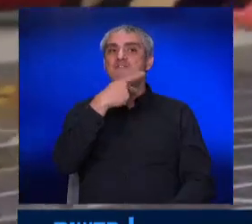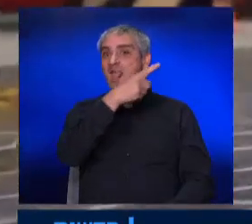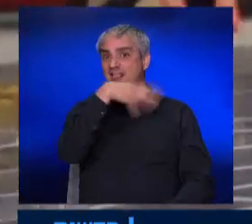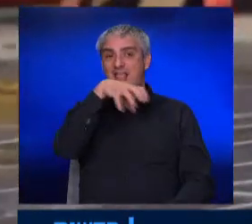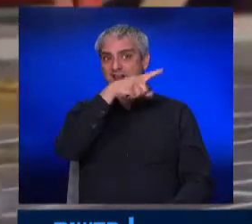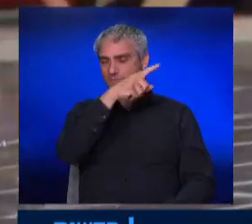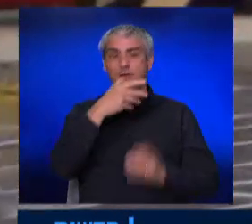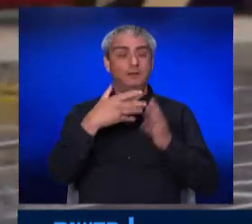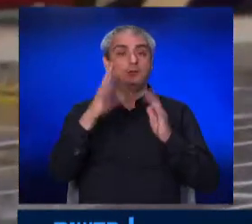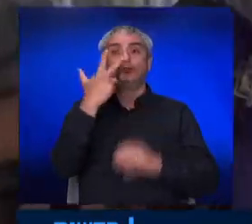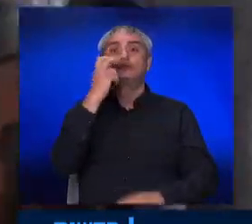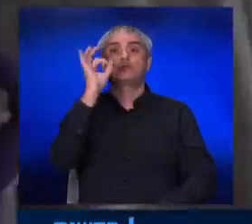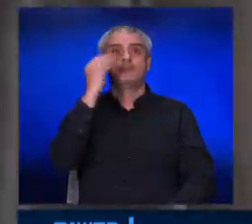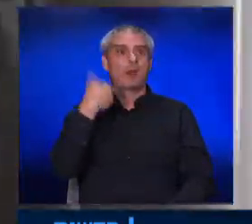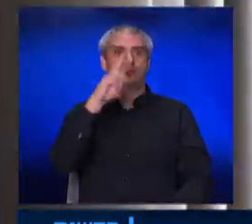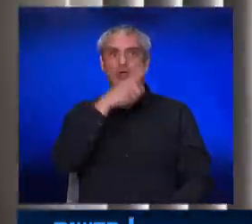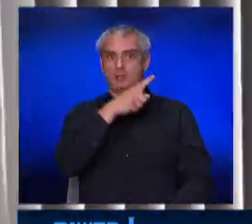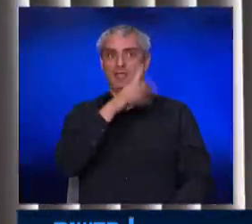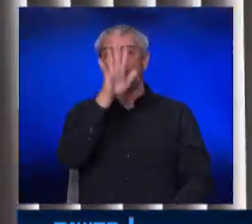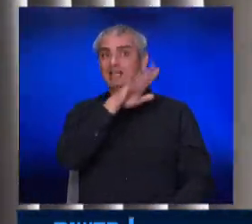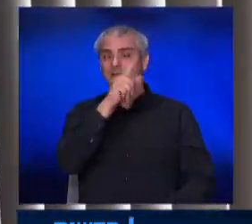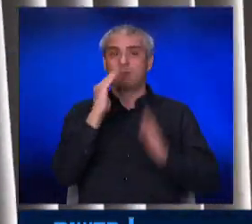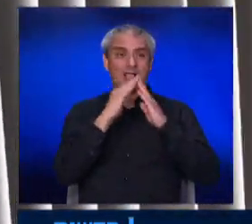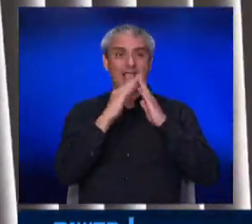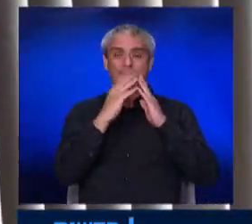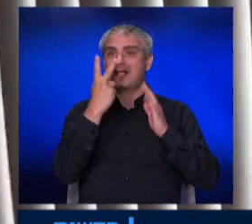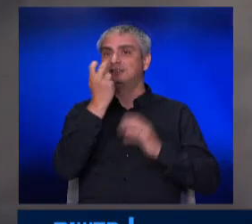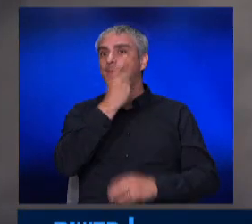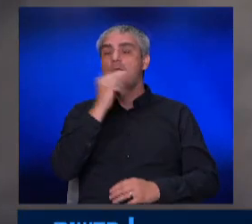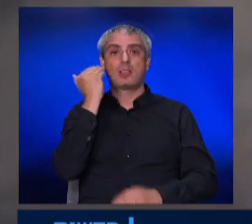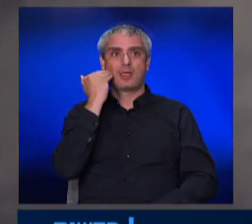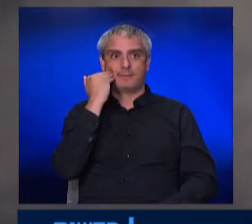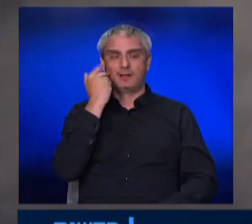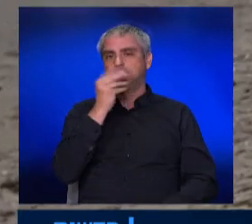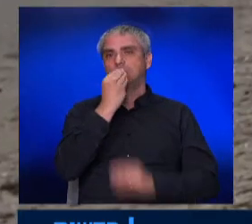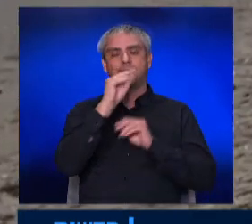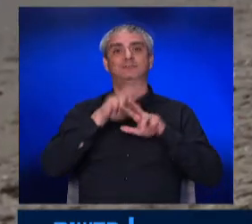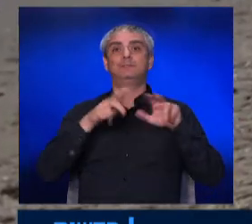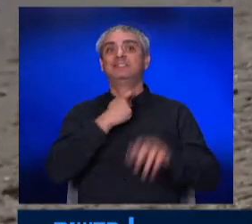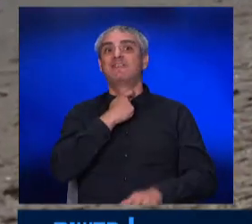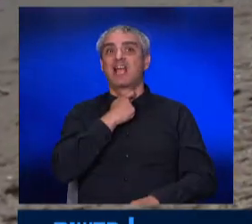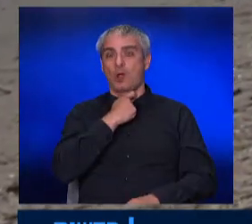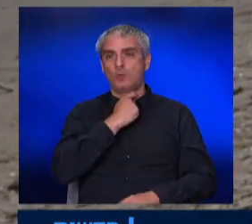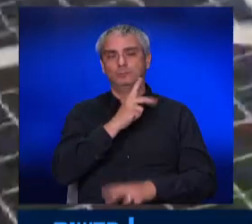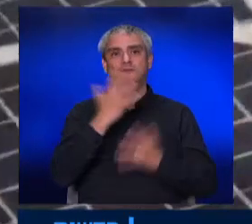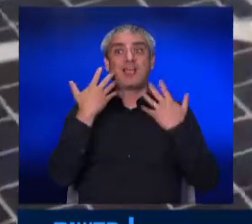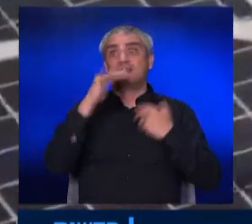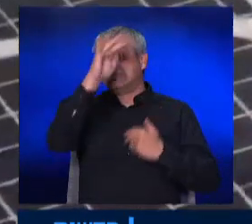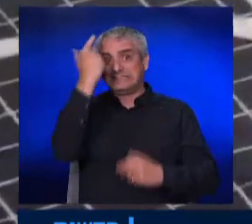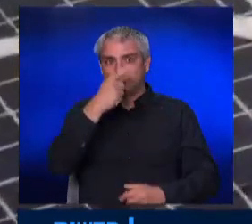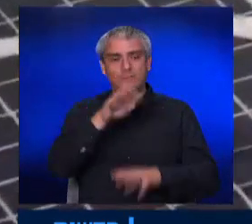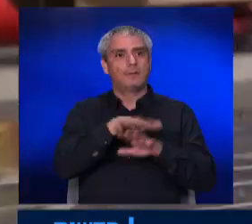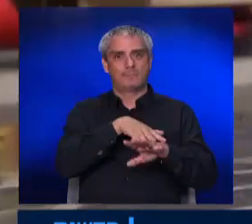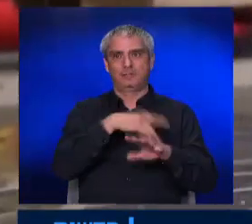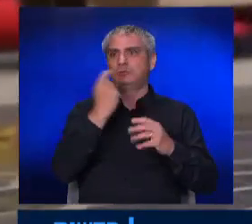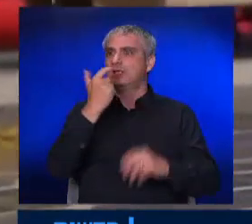נמדדו היום יותר מ-30 מעלות. אזורים שבהם מתגוררים כ-20 מיליון אמריקנים הכריזו על מצב חירום, ואת האקלים הקיצוני הזה מרגישה